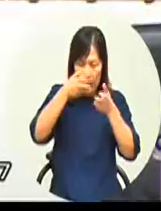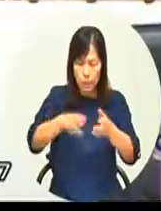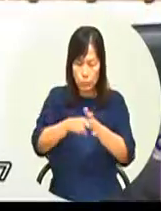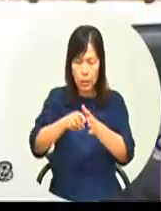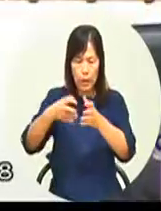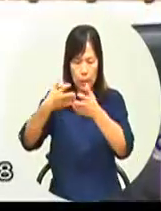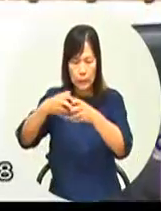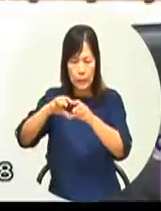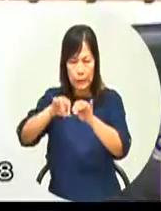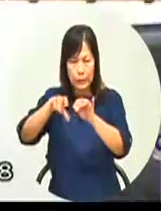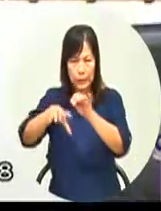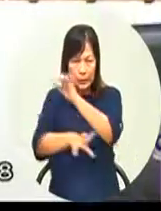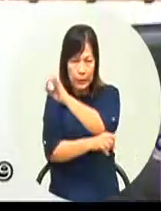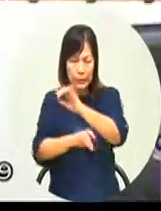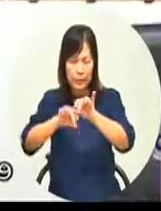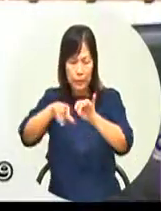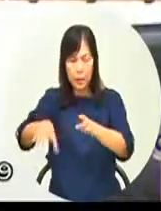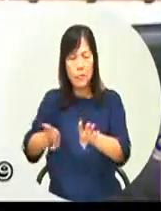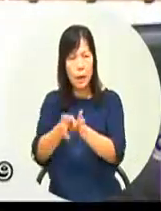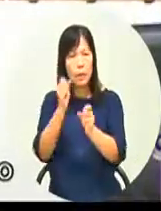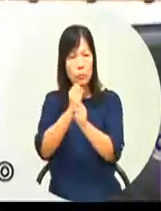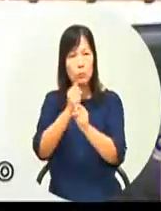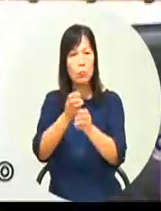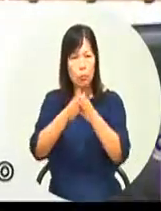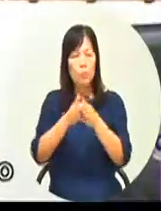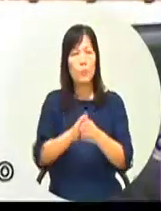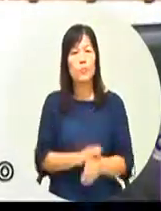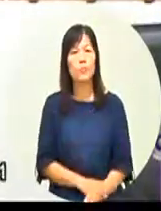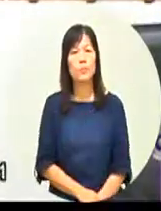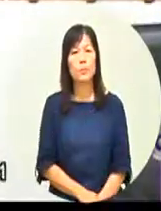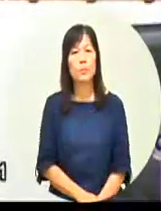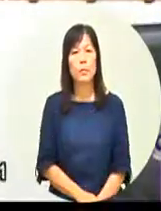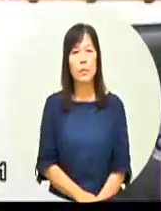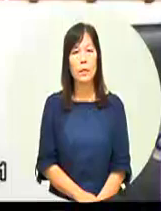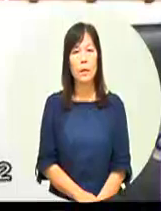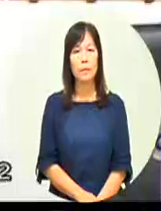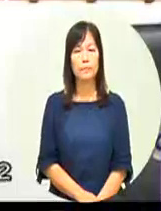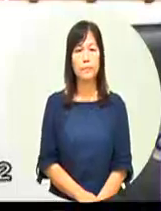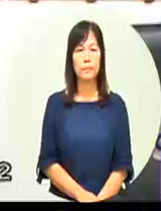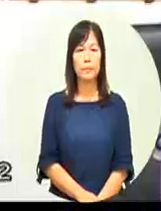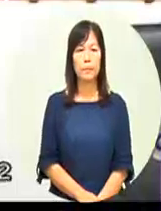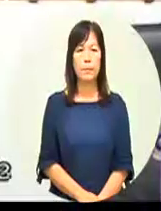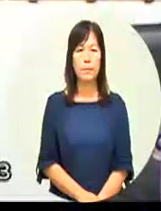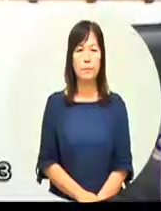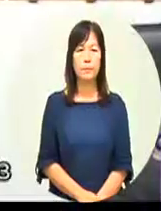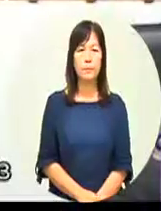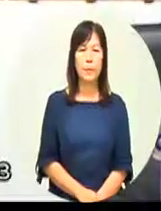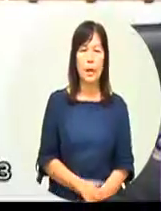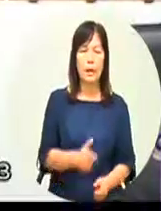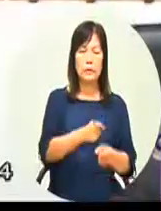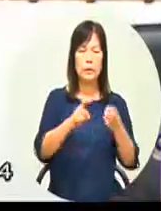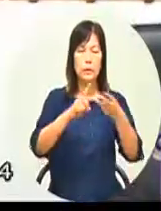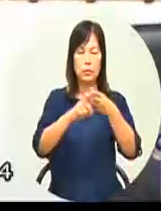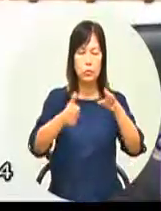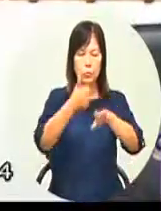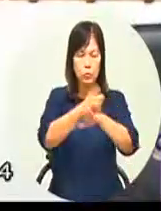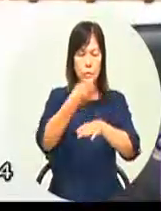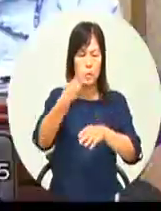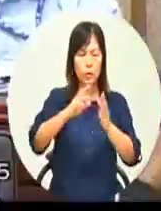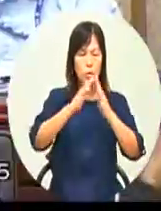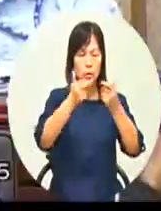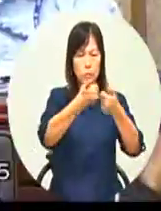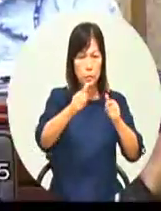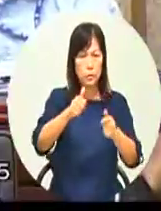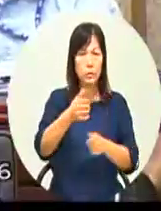发哦。这两个问题，请捷运局长回答。 捷运局吴局长，请答复。 感谢主席，感谢议员哦。那有